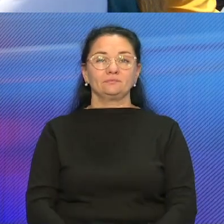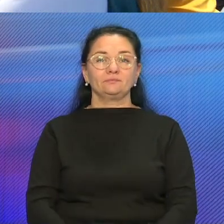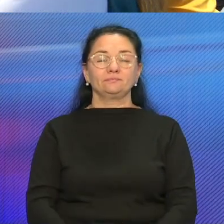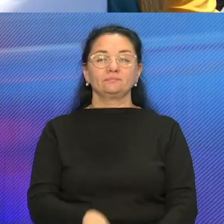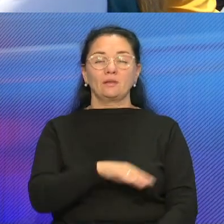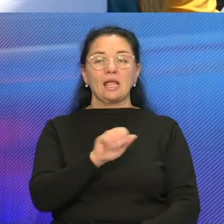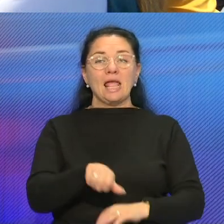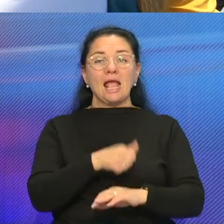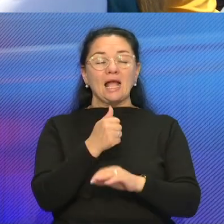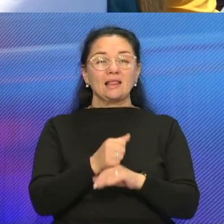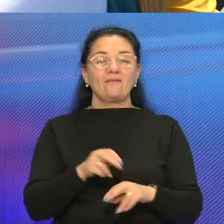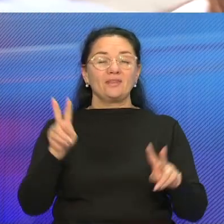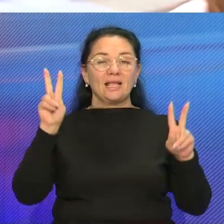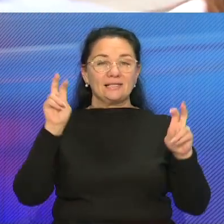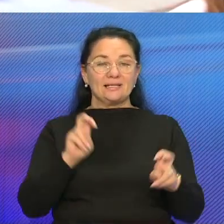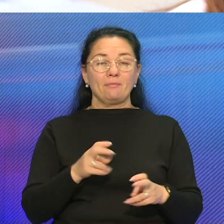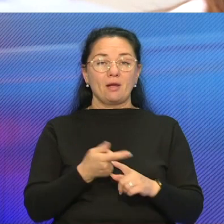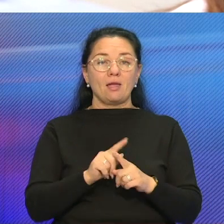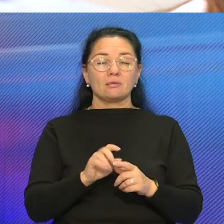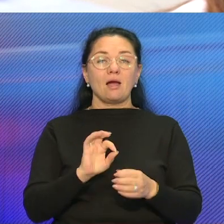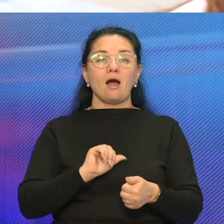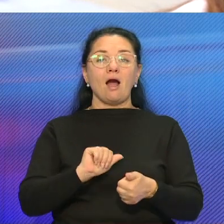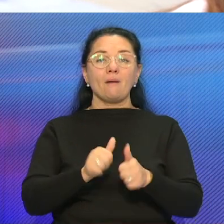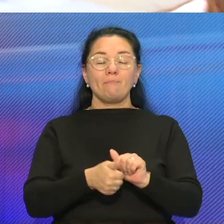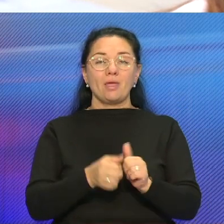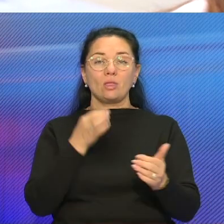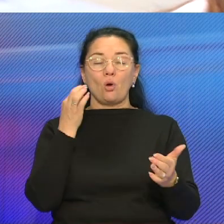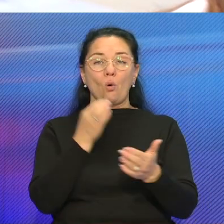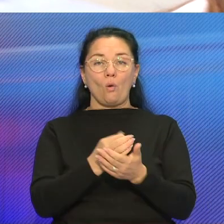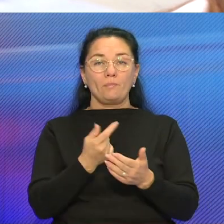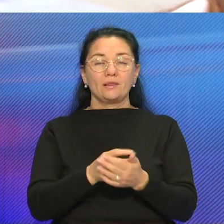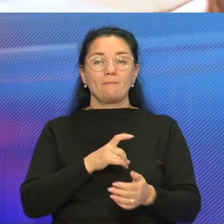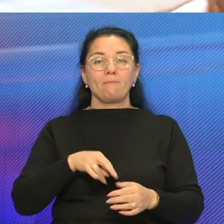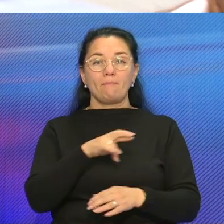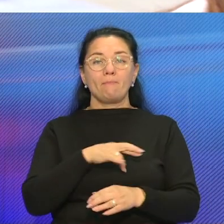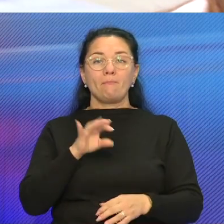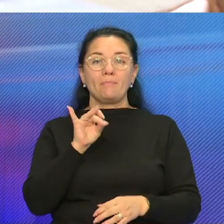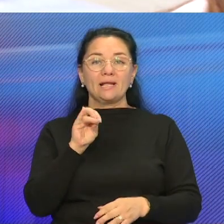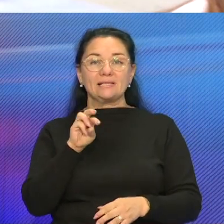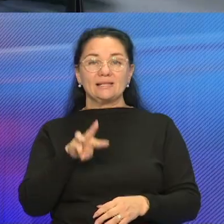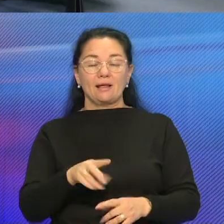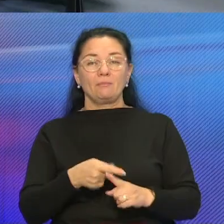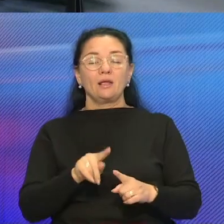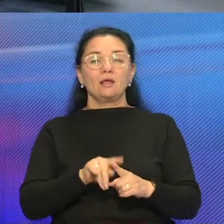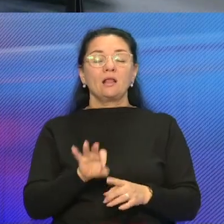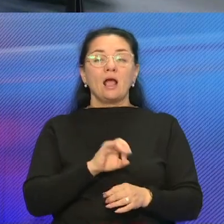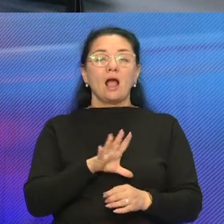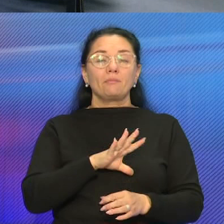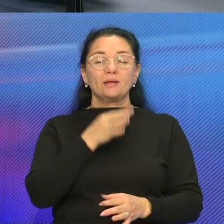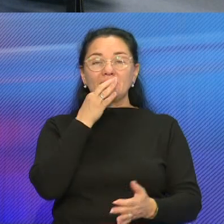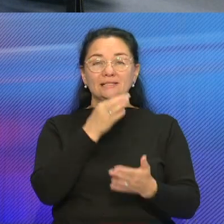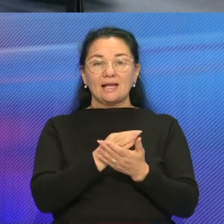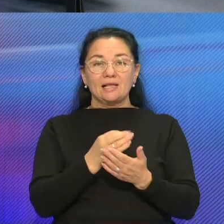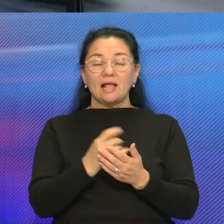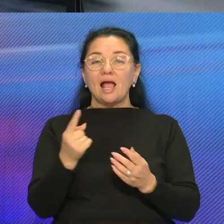Головная мета семинара – обмен вопытом по усих на промках дейностей БРСМ молоди. Эк прогушал один из